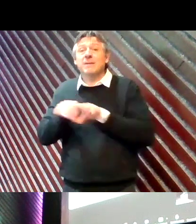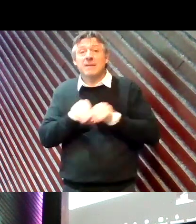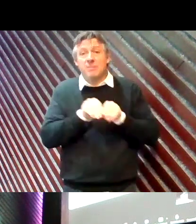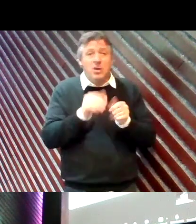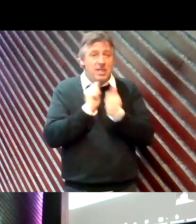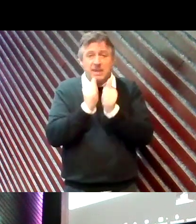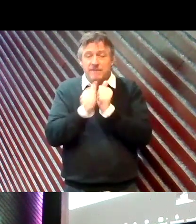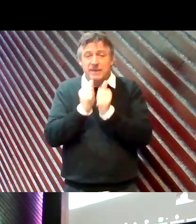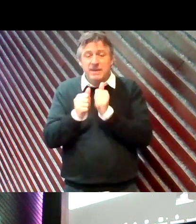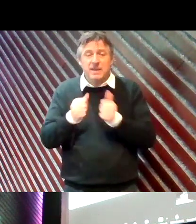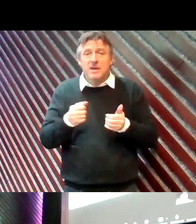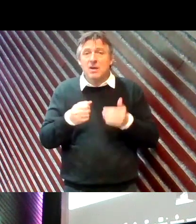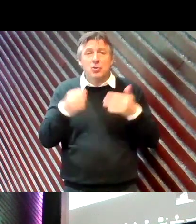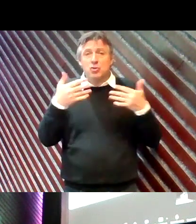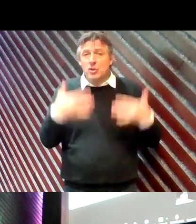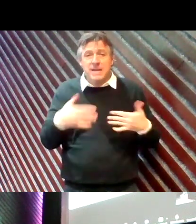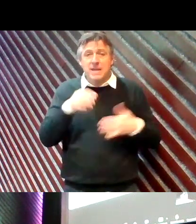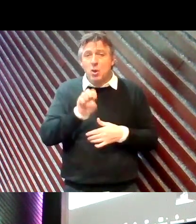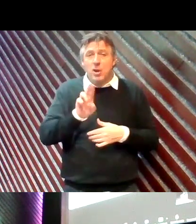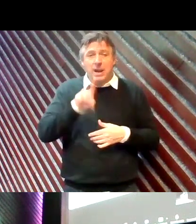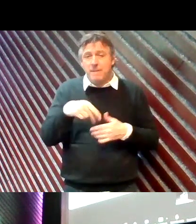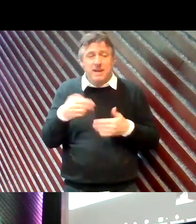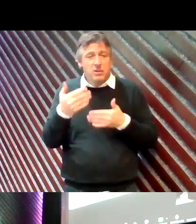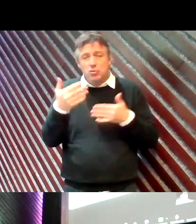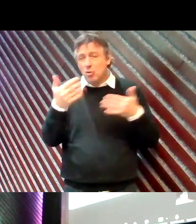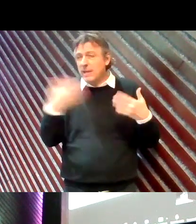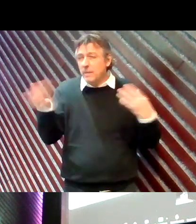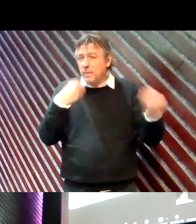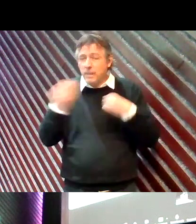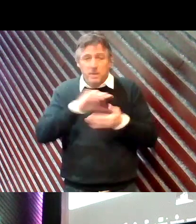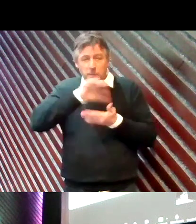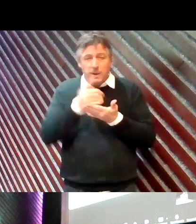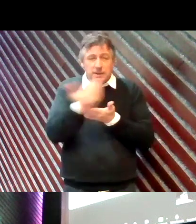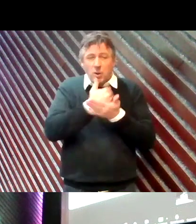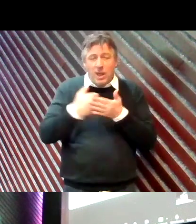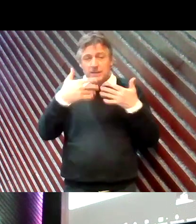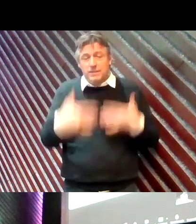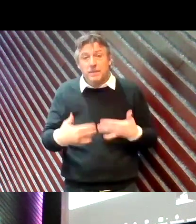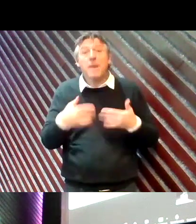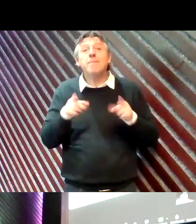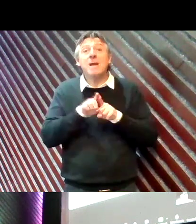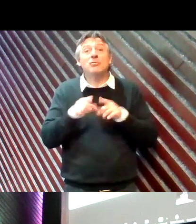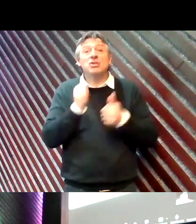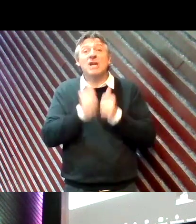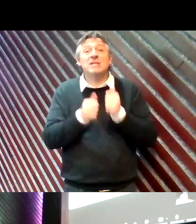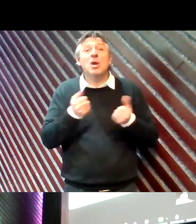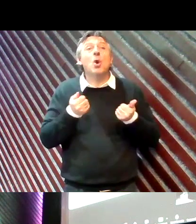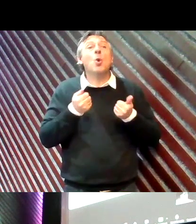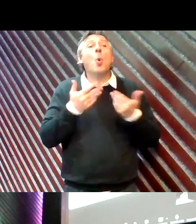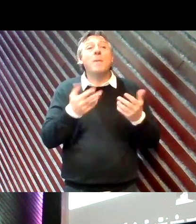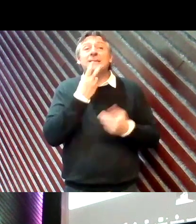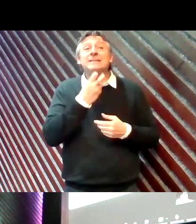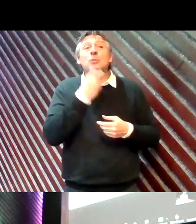évidemment de remonter un max de données sur les ERP. Mais ce qu va compter dans notre chaîne, c'est combien de citoyens vous avez réussi à inscrire dans votre équipe